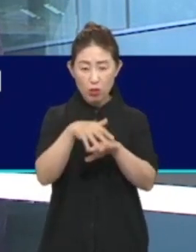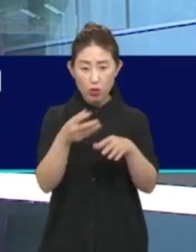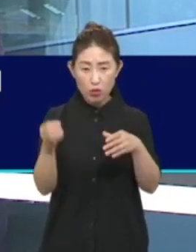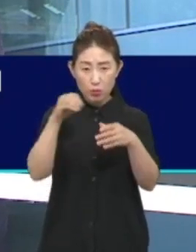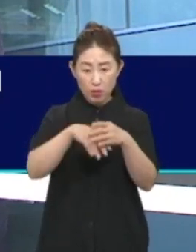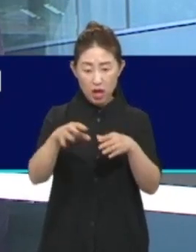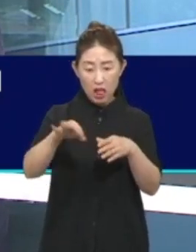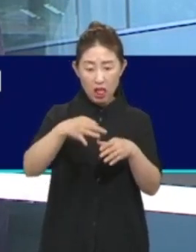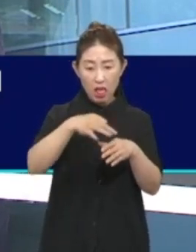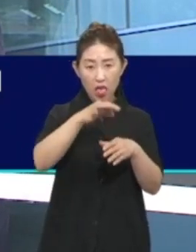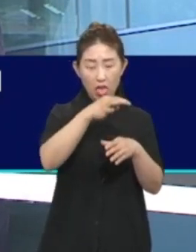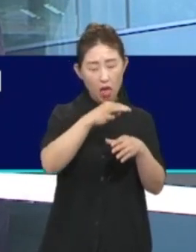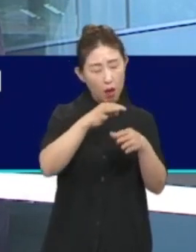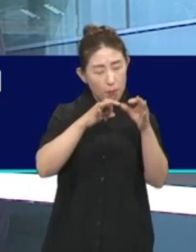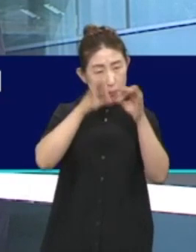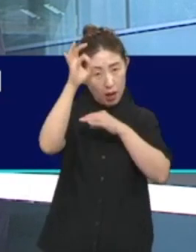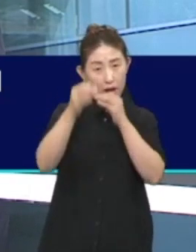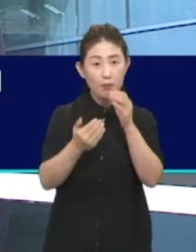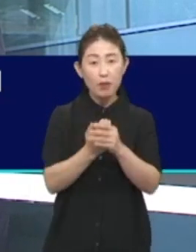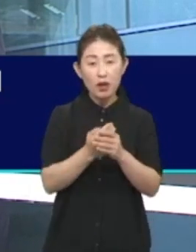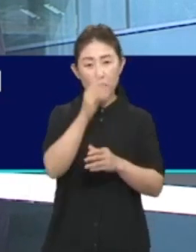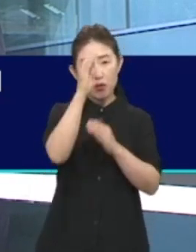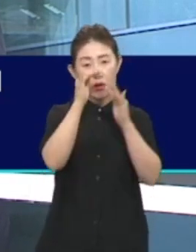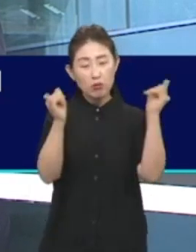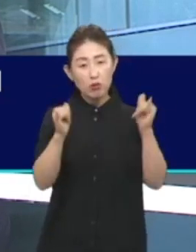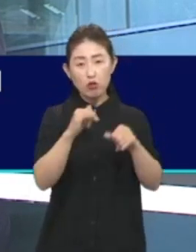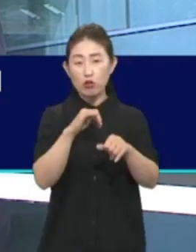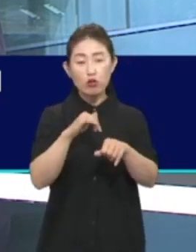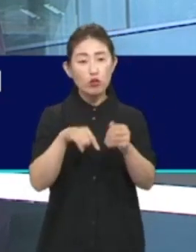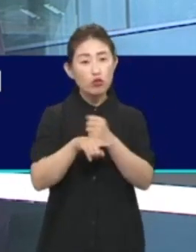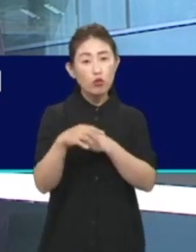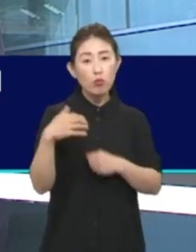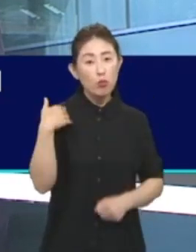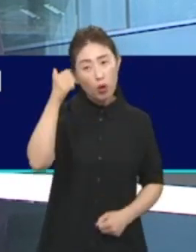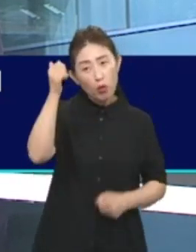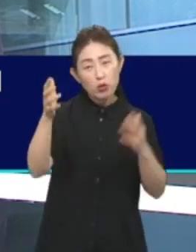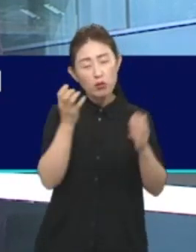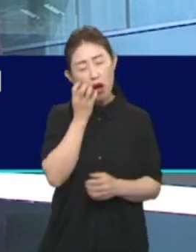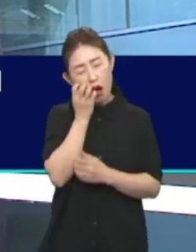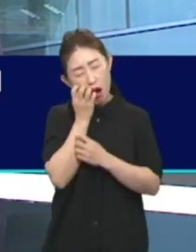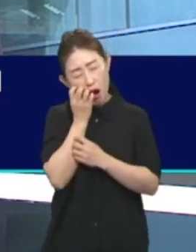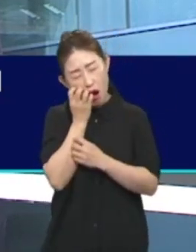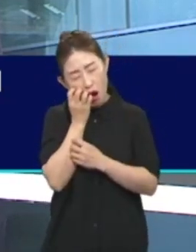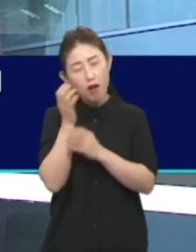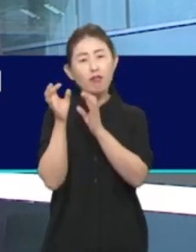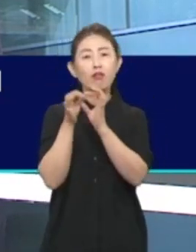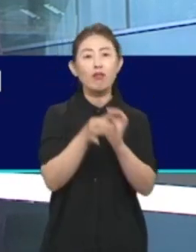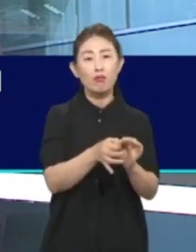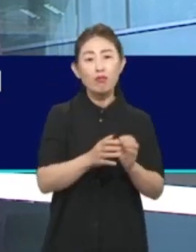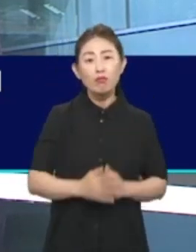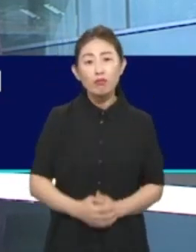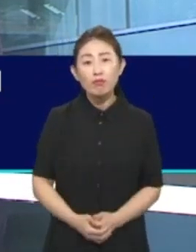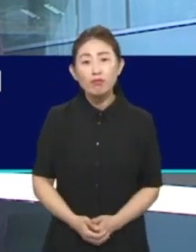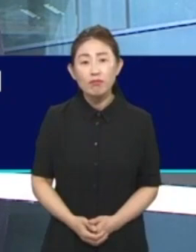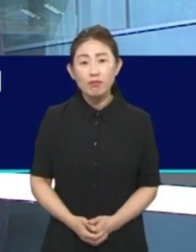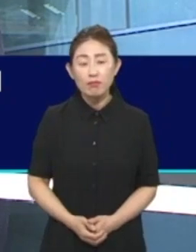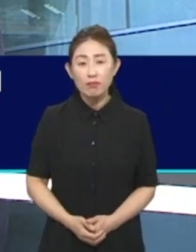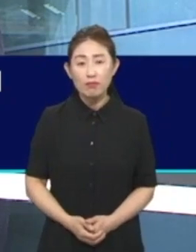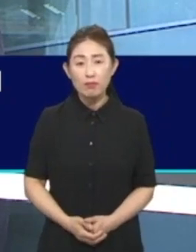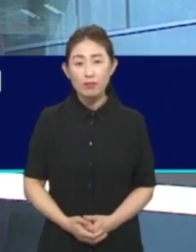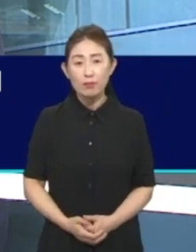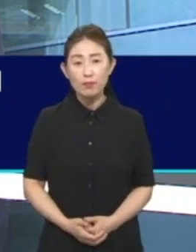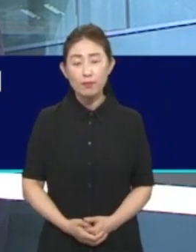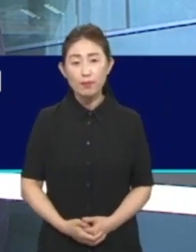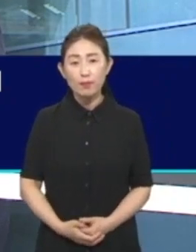봉합하는 의료사고가 벌어졌습니다. 환자는 영문도 모르고 50일 동안 고통 지옥 속에 살아야 했습니다. 이수복 기자의